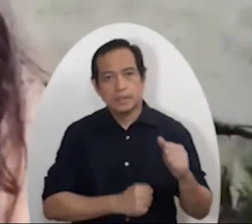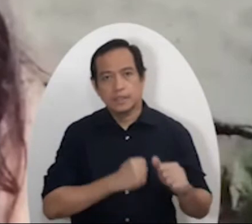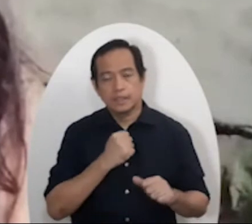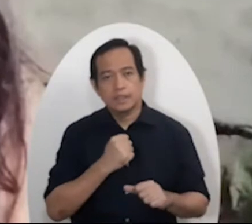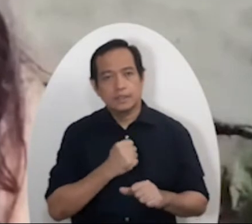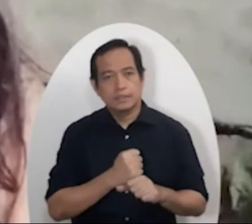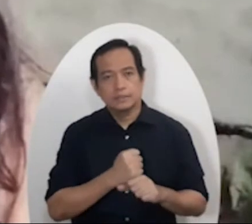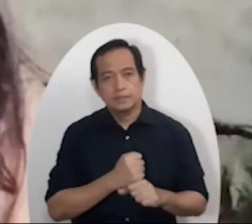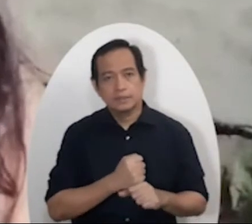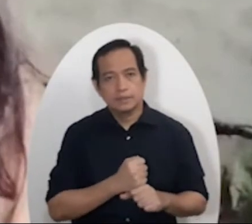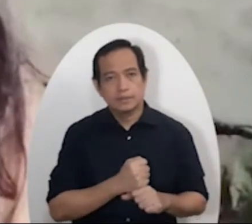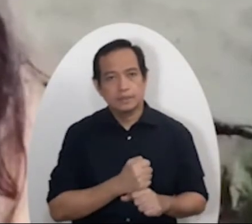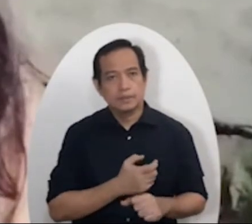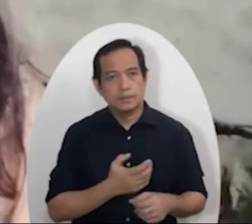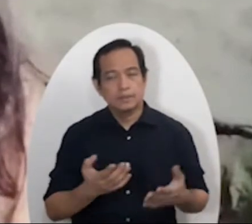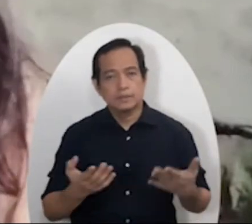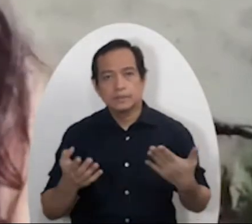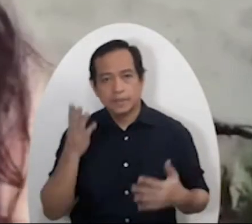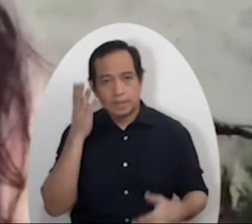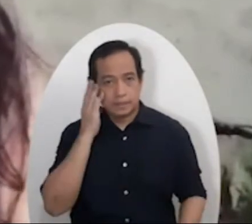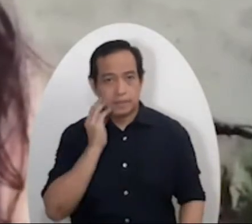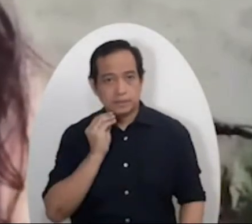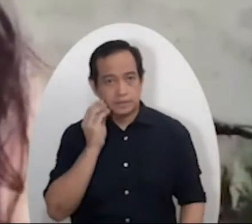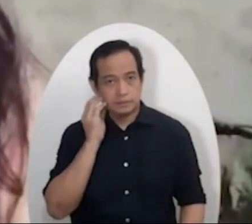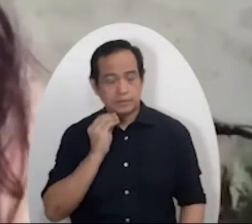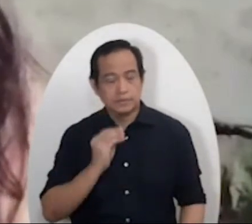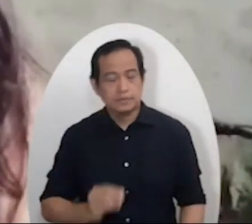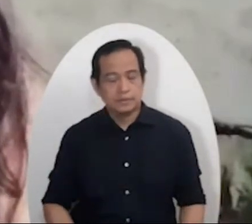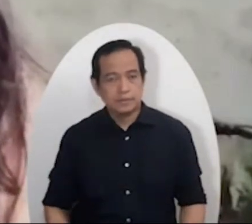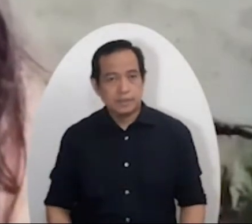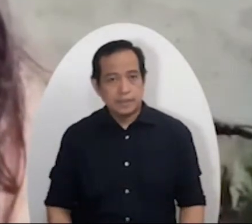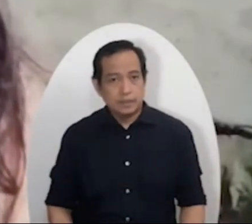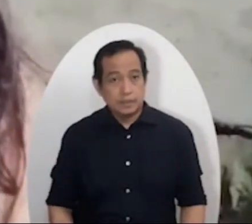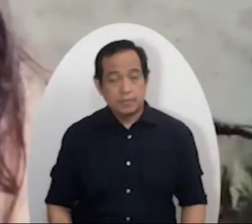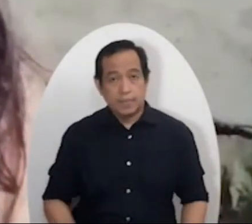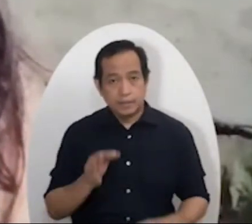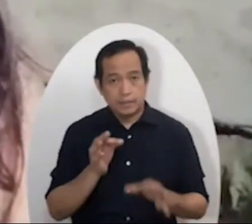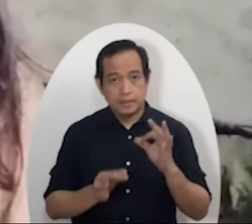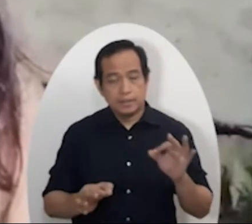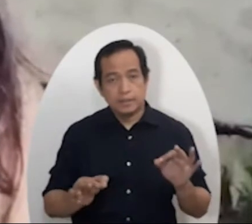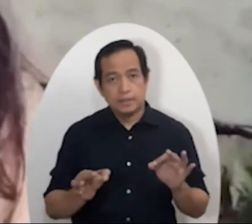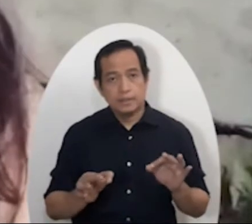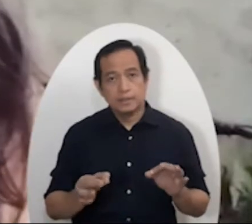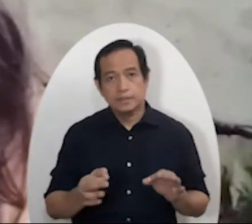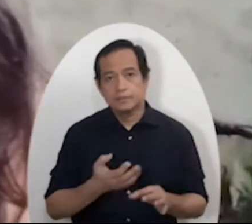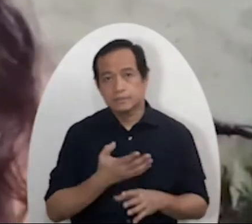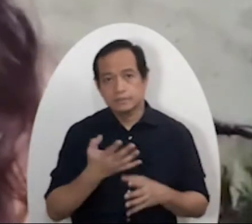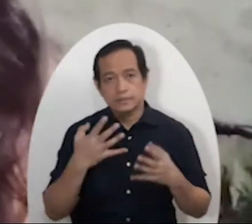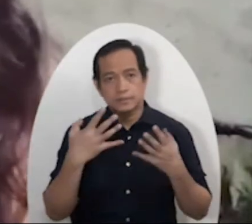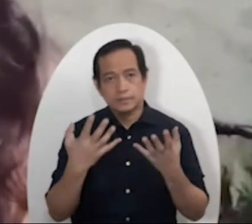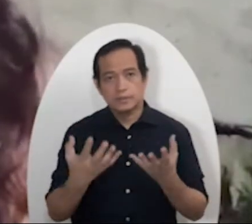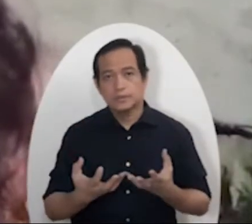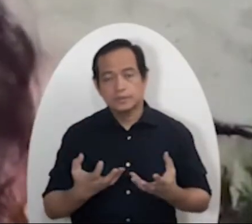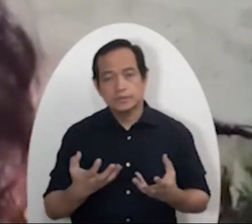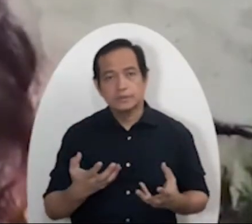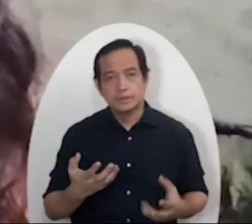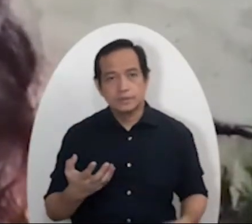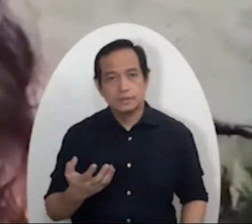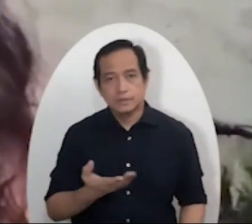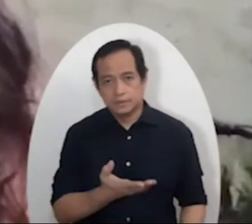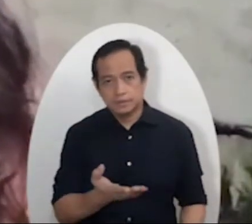Ako nga po pala si Cherry Jean Torres, nakatira po sa Gunoy, Davao del Sur. At isa po